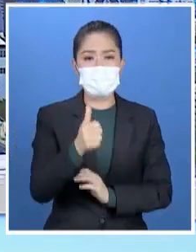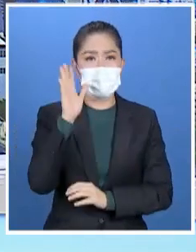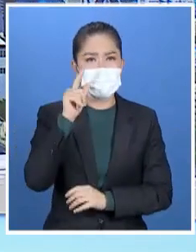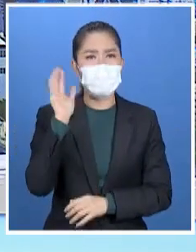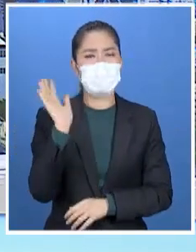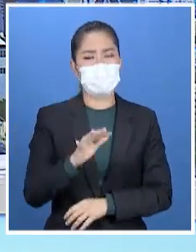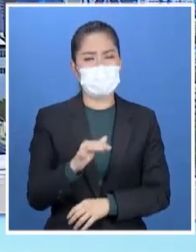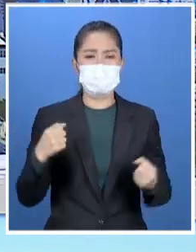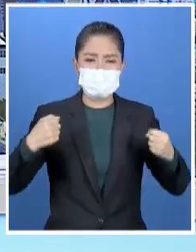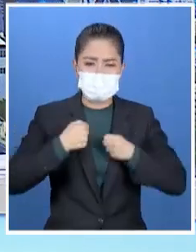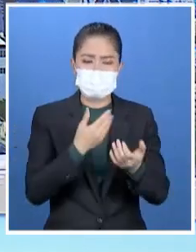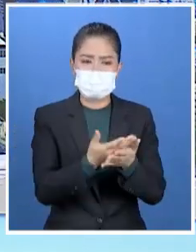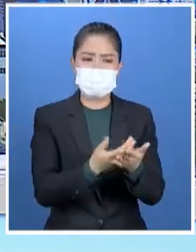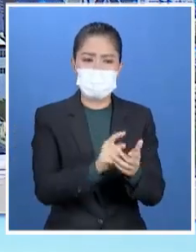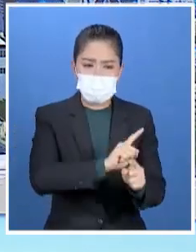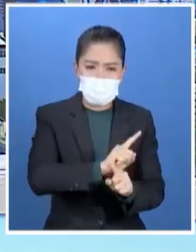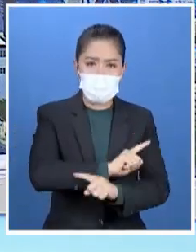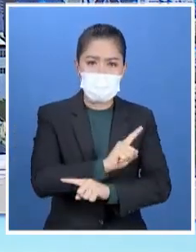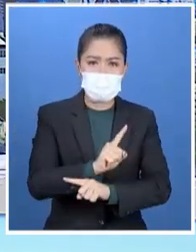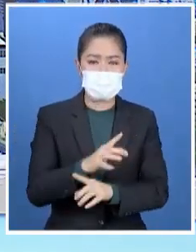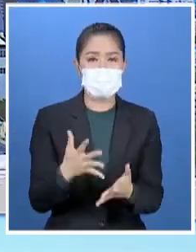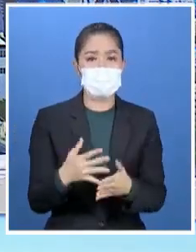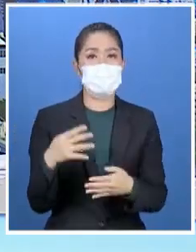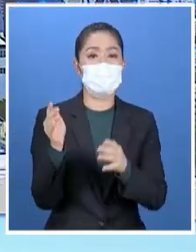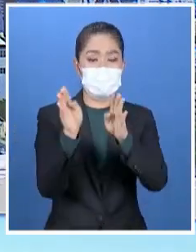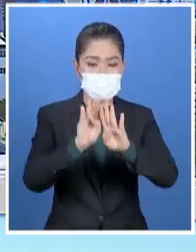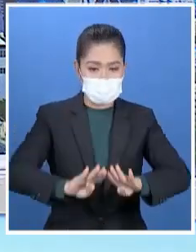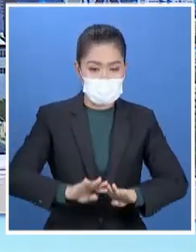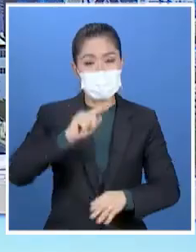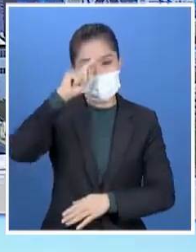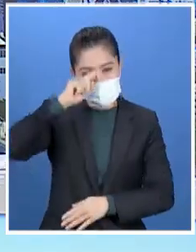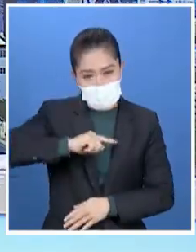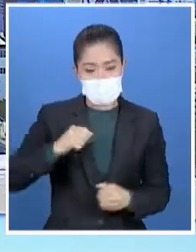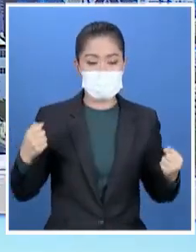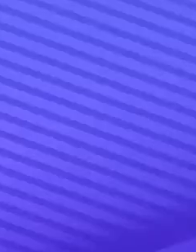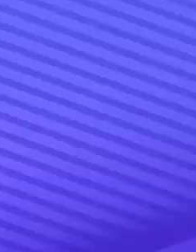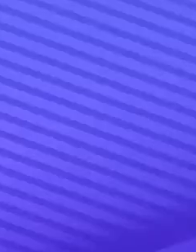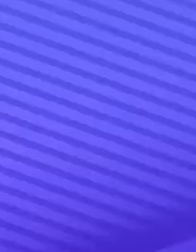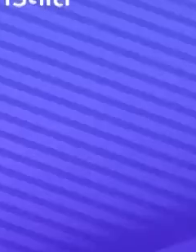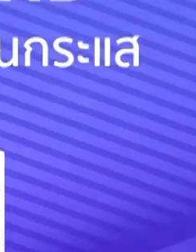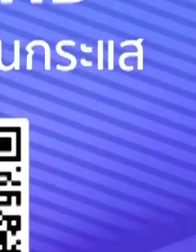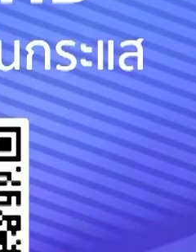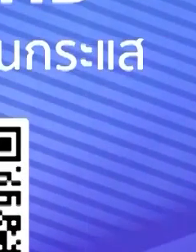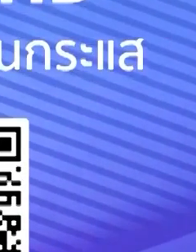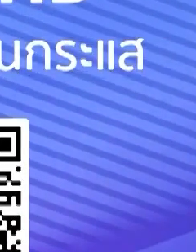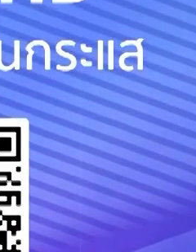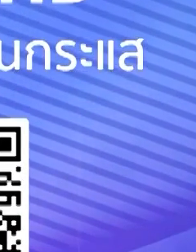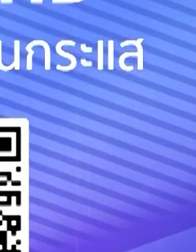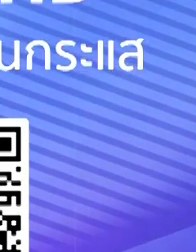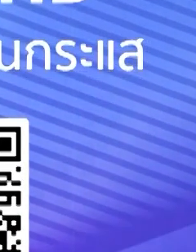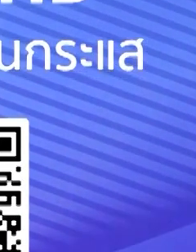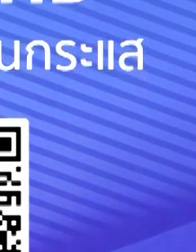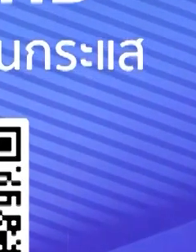แม่ก็บอกว่ามันต้องซื้อชุดแยกเป็นวัน ม ี ชุดอาเซียนชุดผ้าไทยชุดอะไรอีก ดูออนไลน์ไม่สะดุดบน